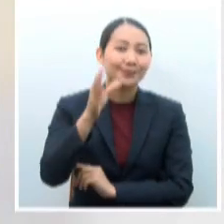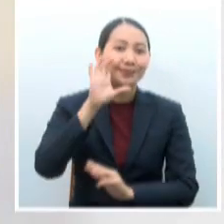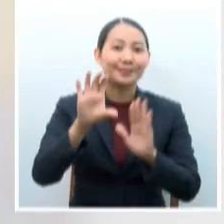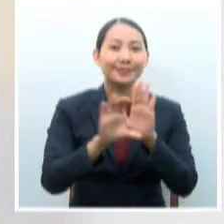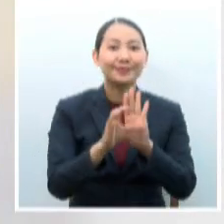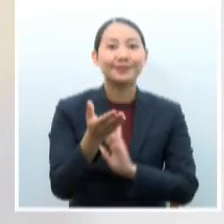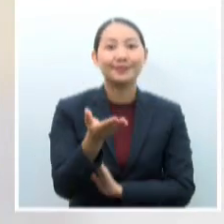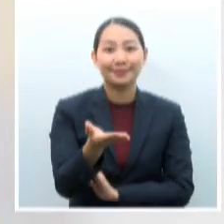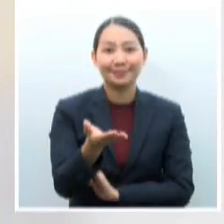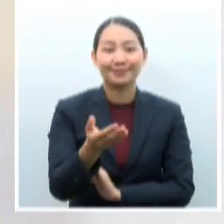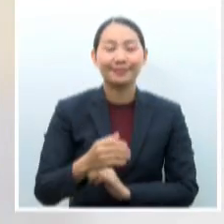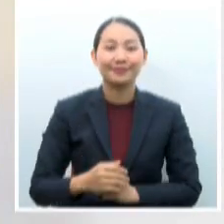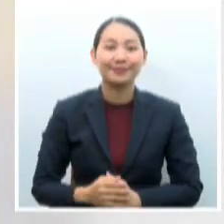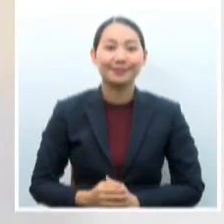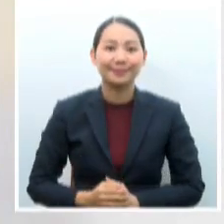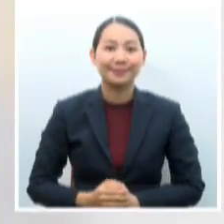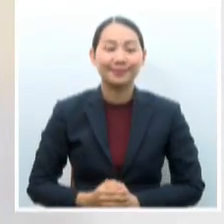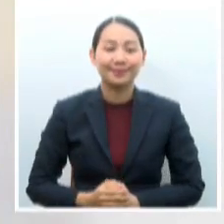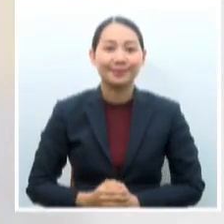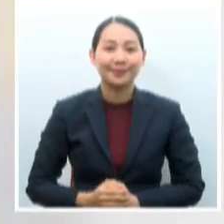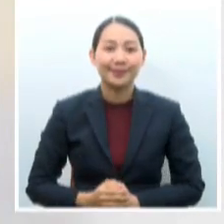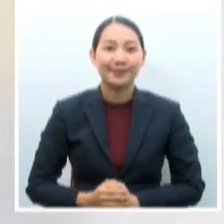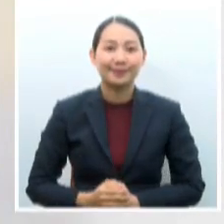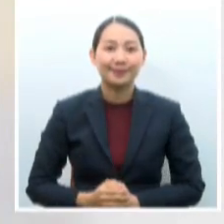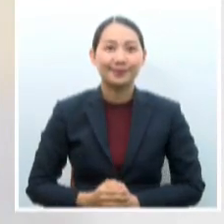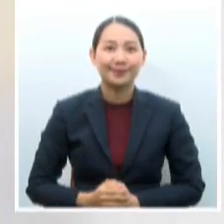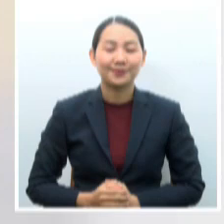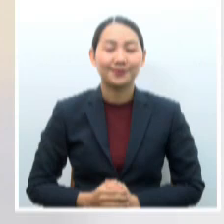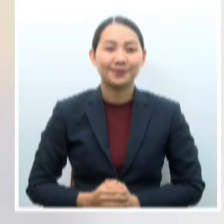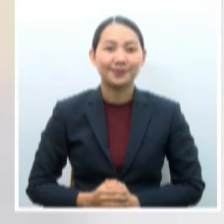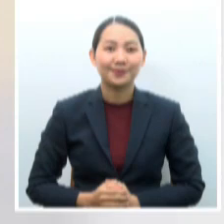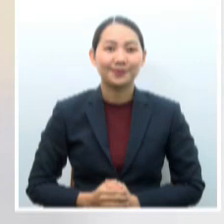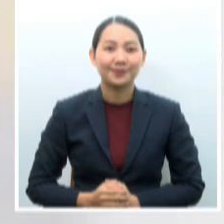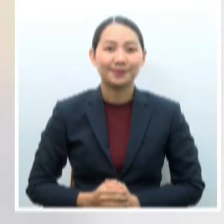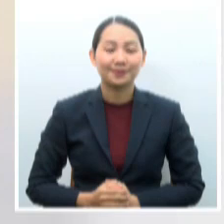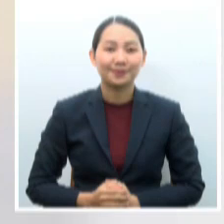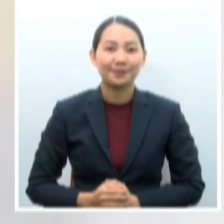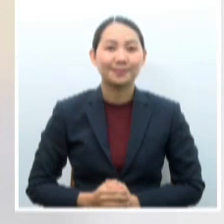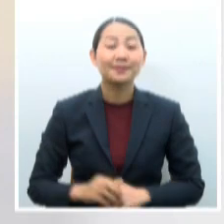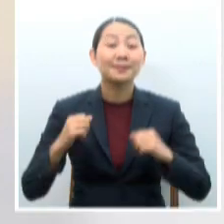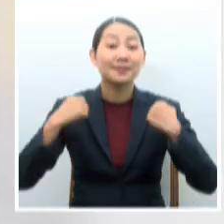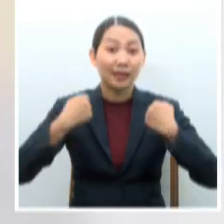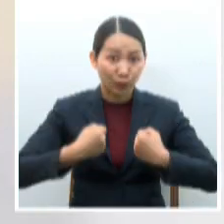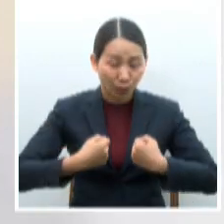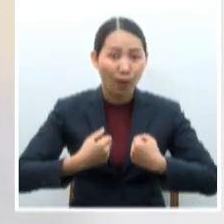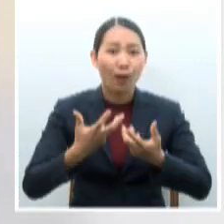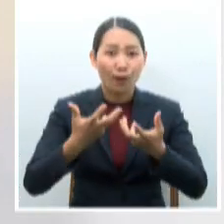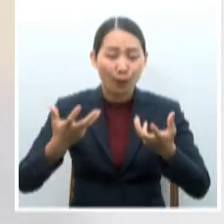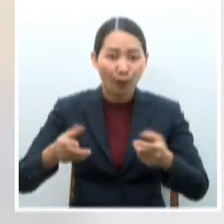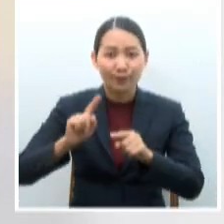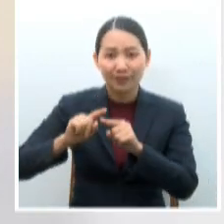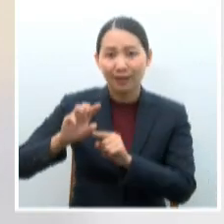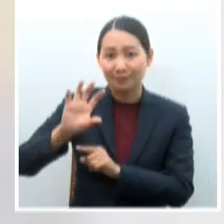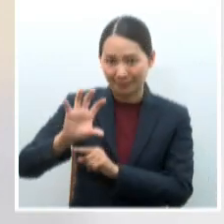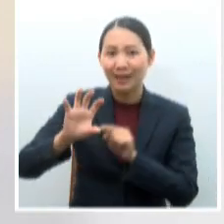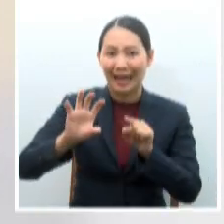หารคือเนื้อทรายอาวุธคู่กายพหัตขวาถือจากพหัตซ้ายถือตรีศูนย์เสด็จนอนลืมตาประทับม